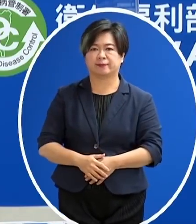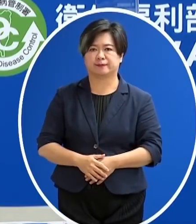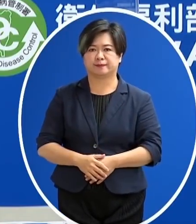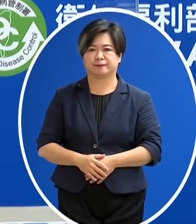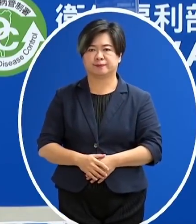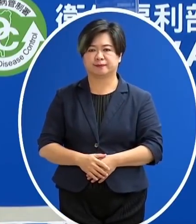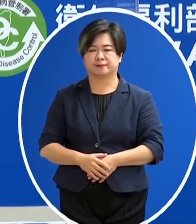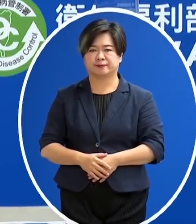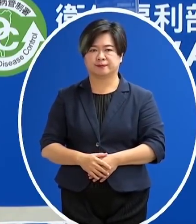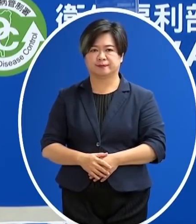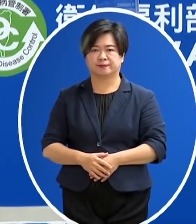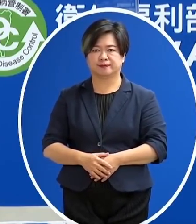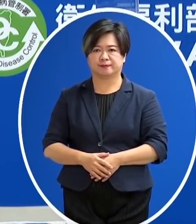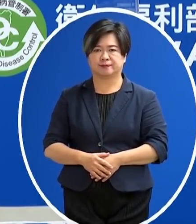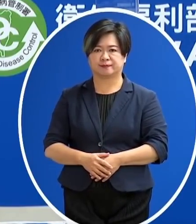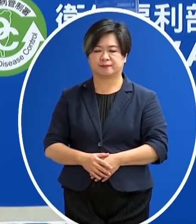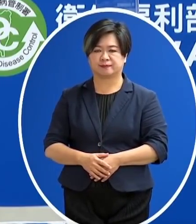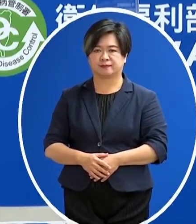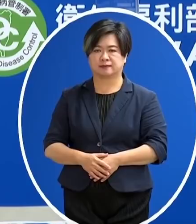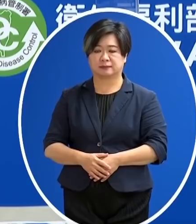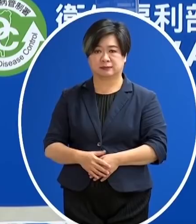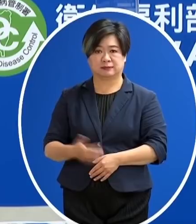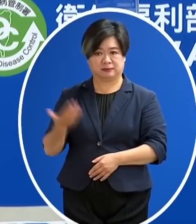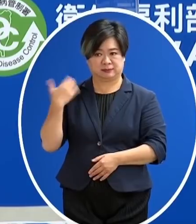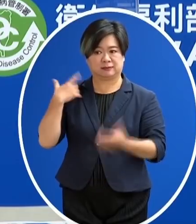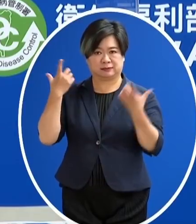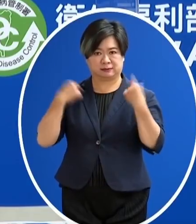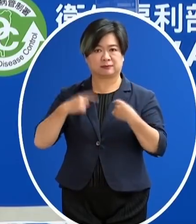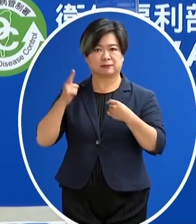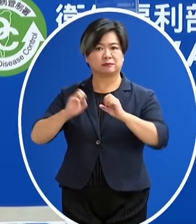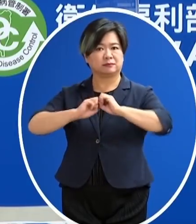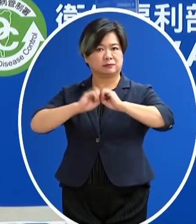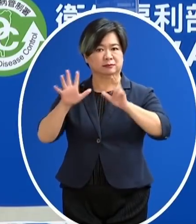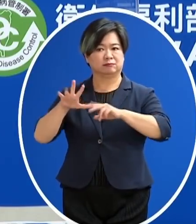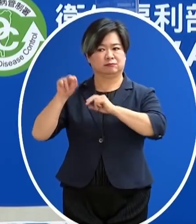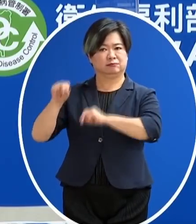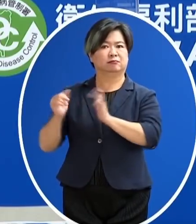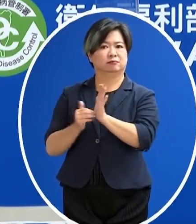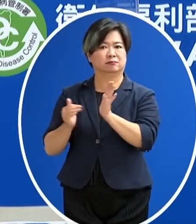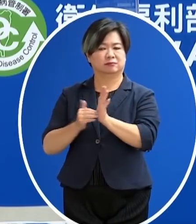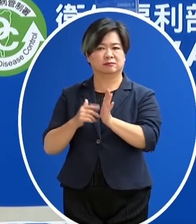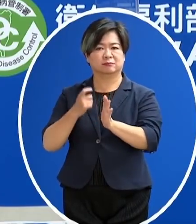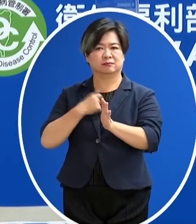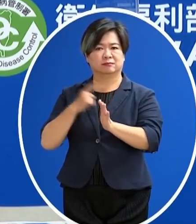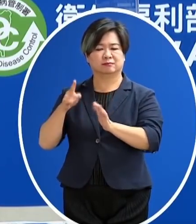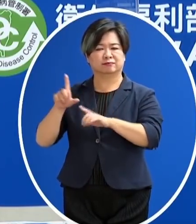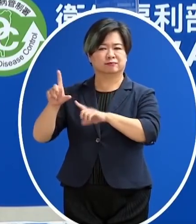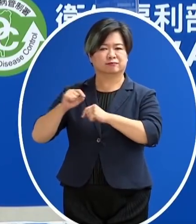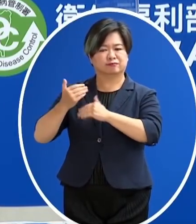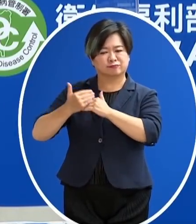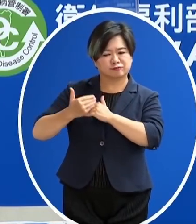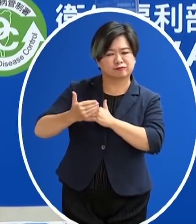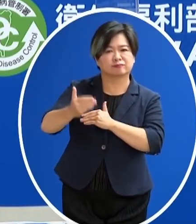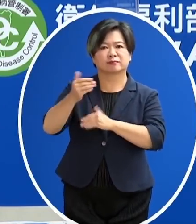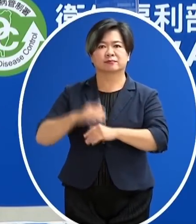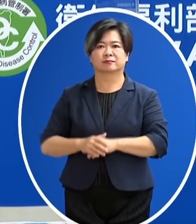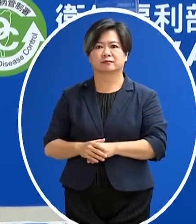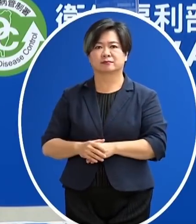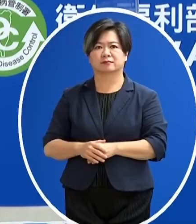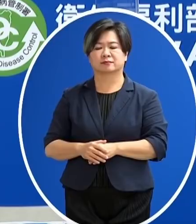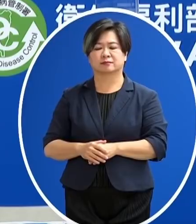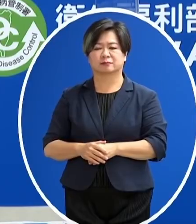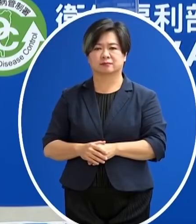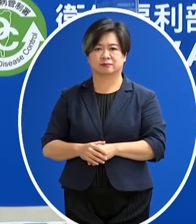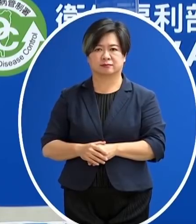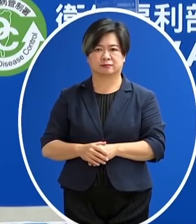在这那时候，我们本来就要宣告这个合约已经成了，就要进行了。可是，在同